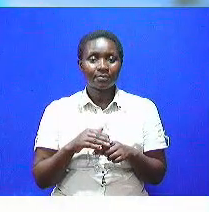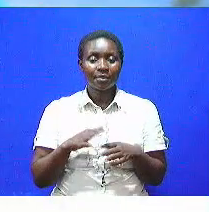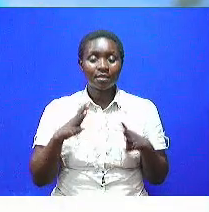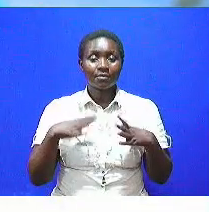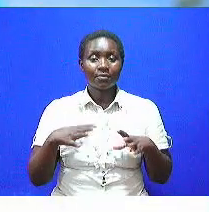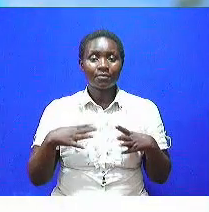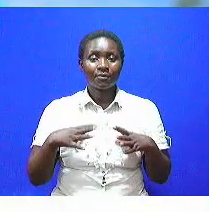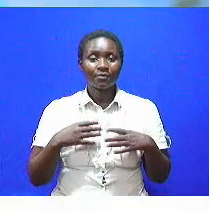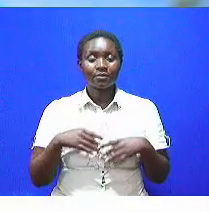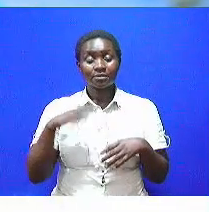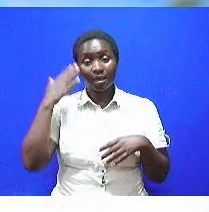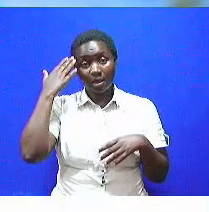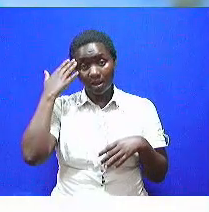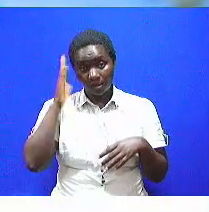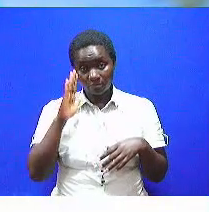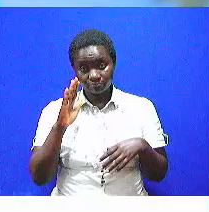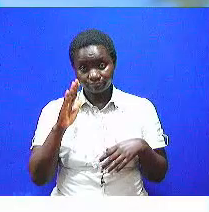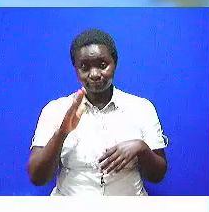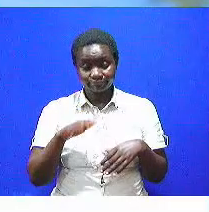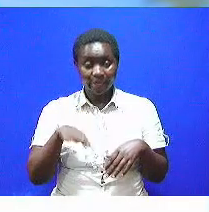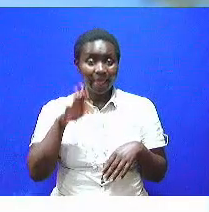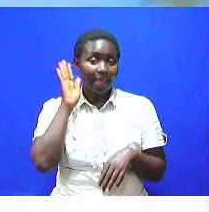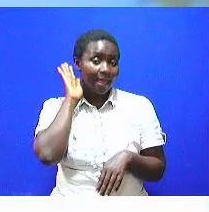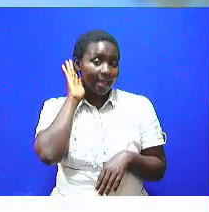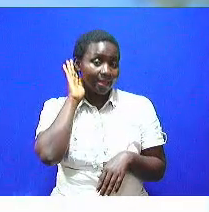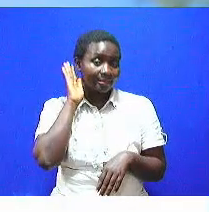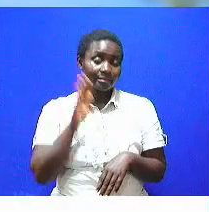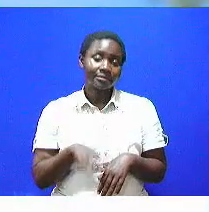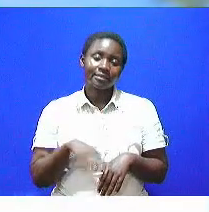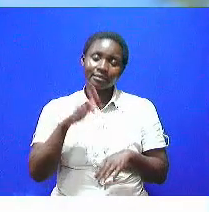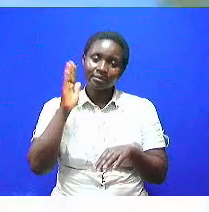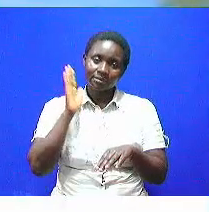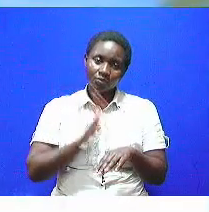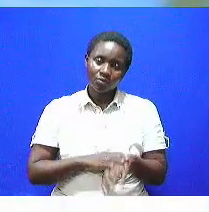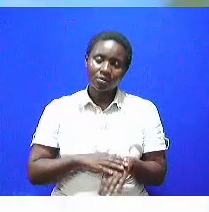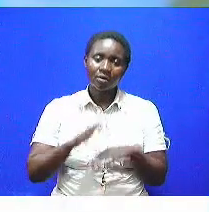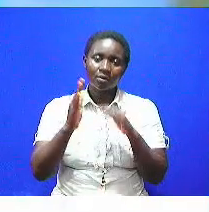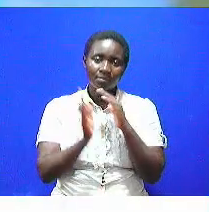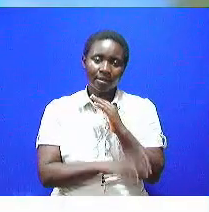erinde twama ya kurua twanyaigwa twate abose na maya gose na mabe erinde